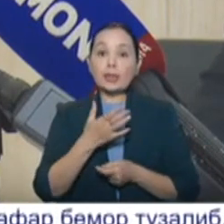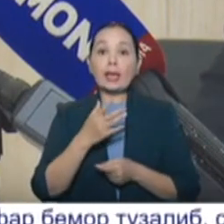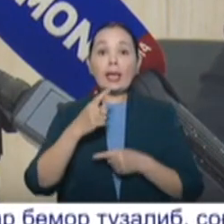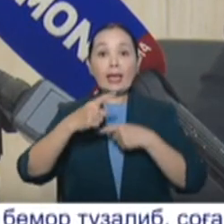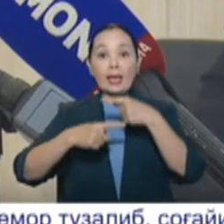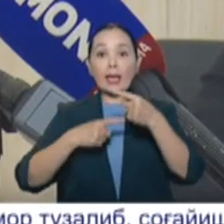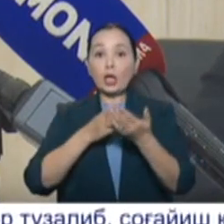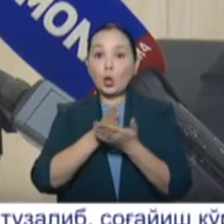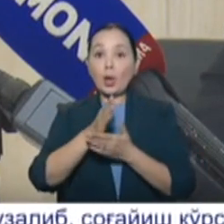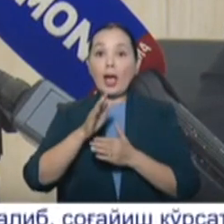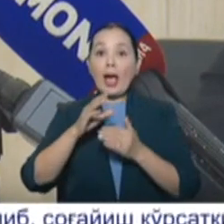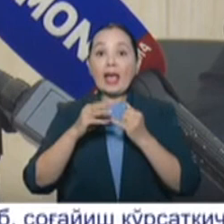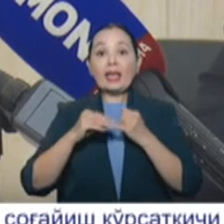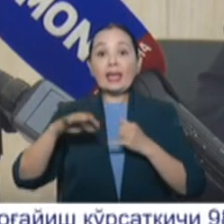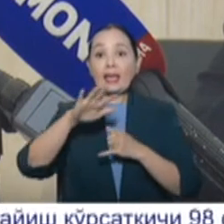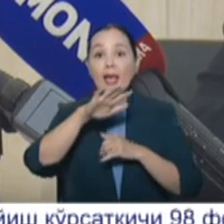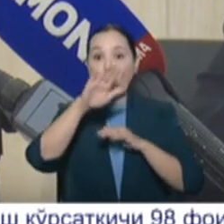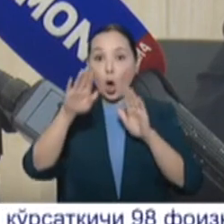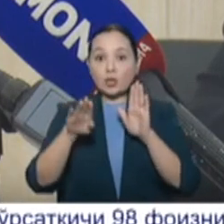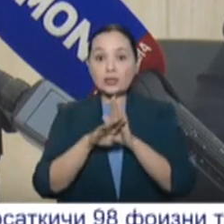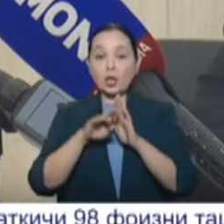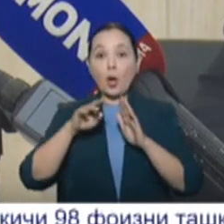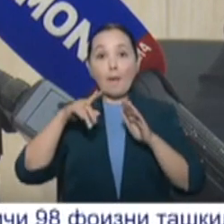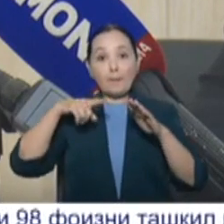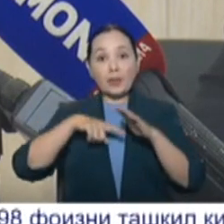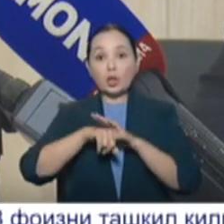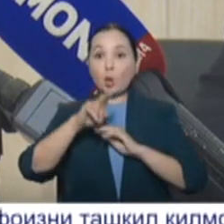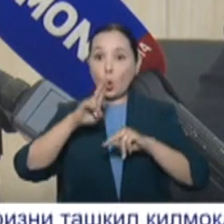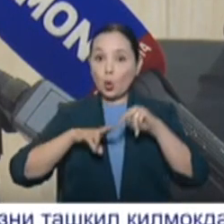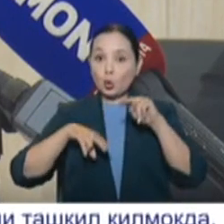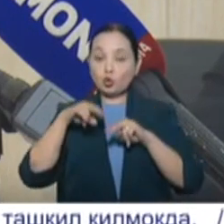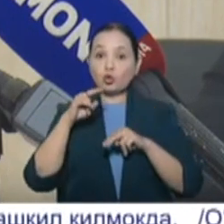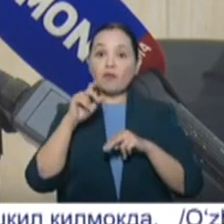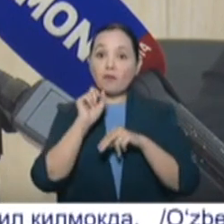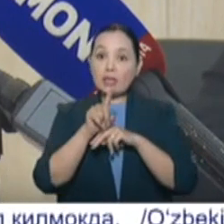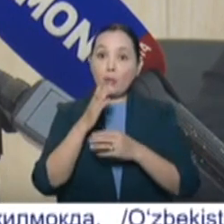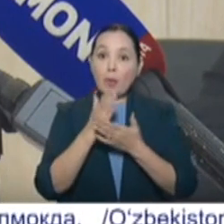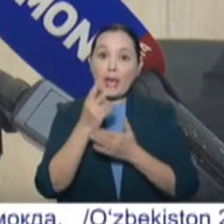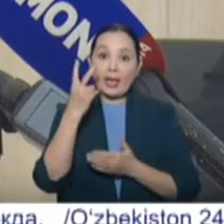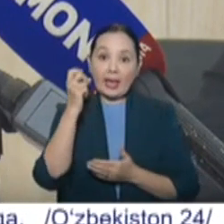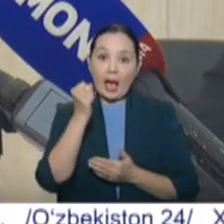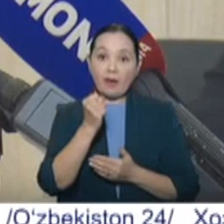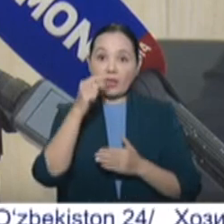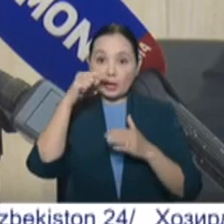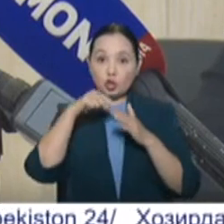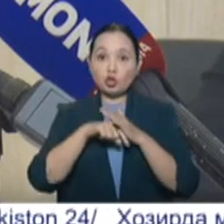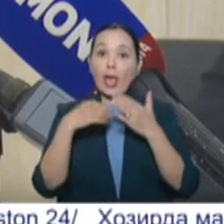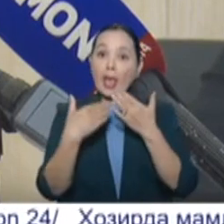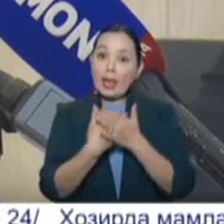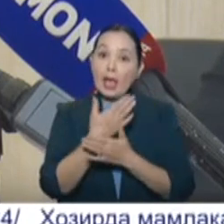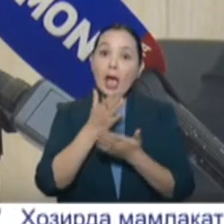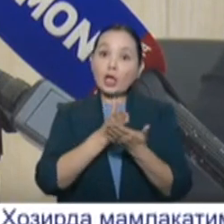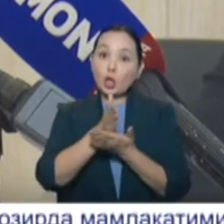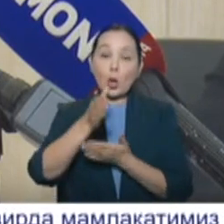keyingi yo'nalishda yer osti metro yo'nalishini qurish maqsadida biz vazifamiz bor 2 haftani ichida yangi